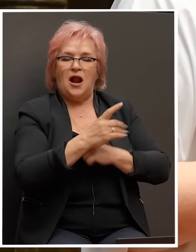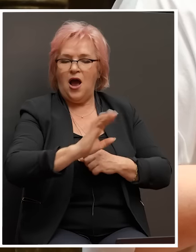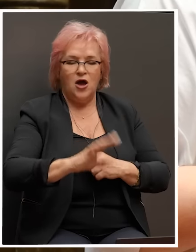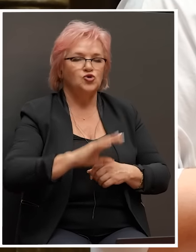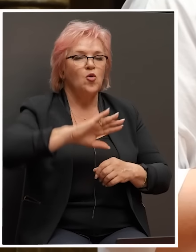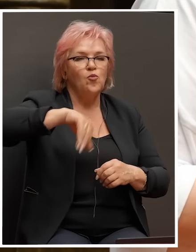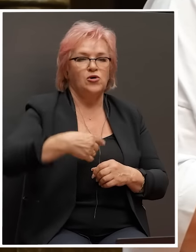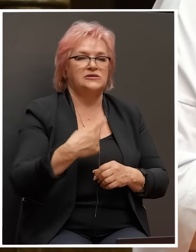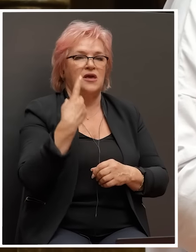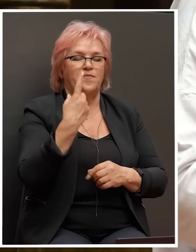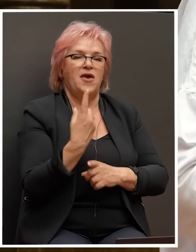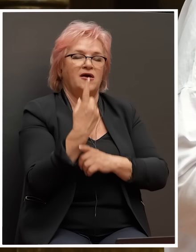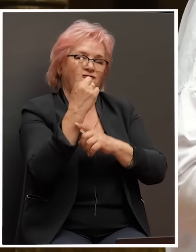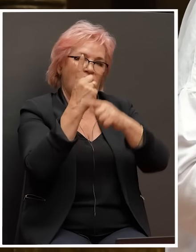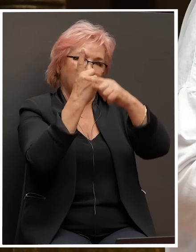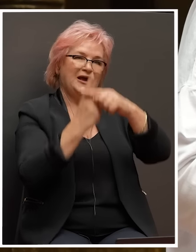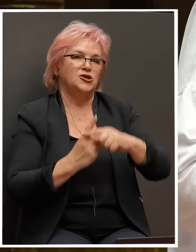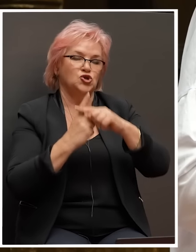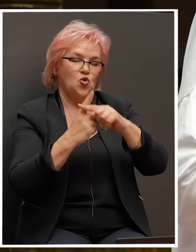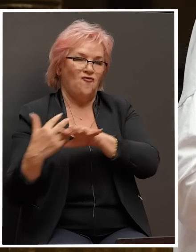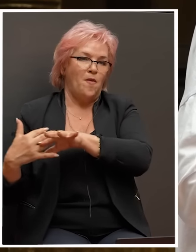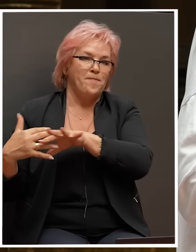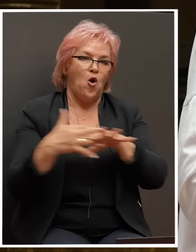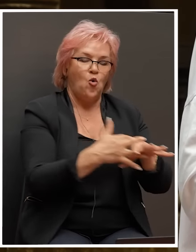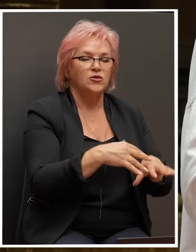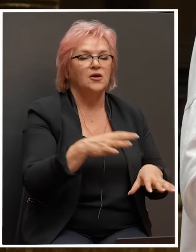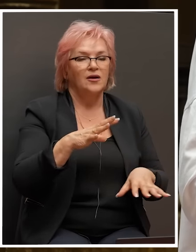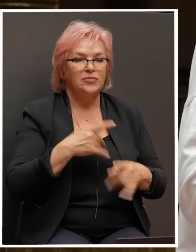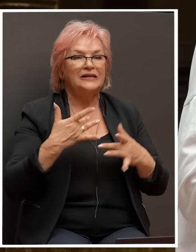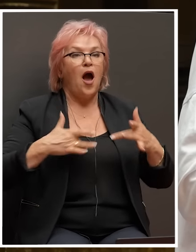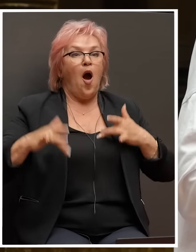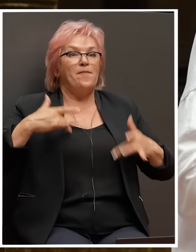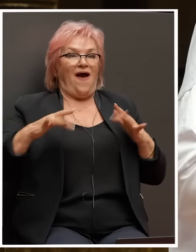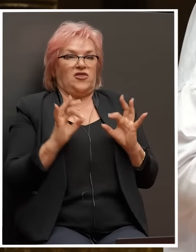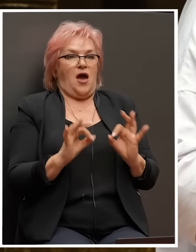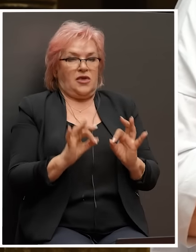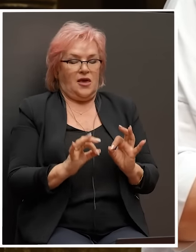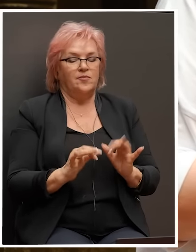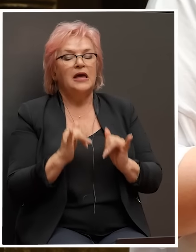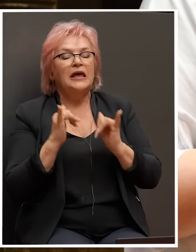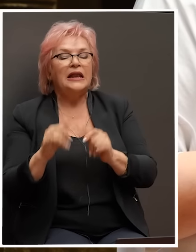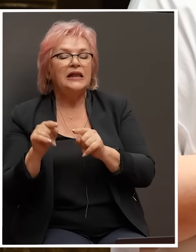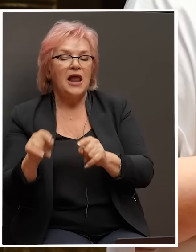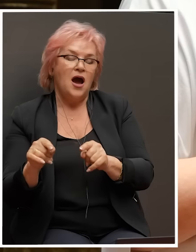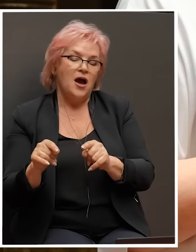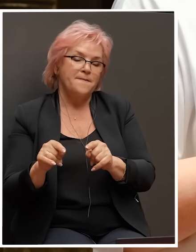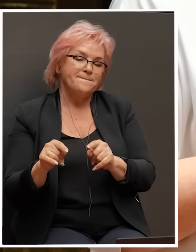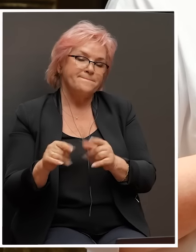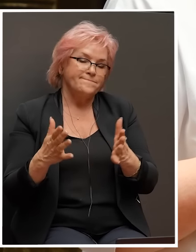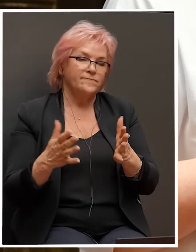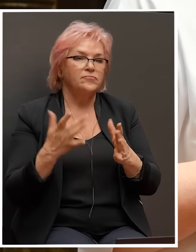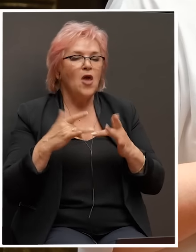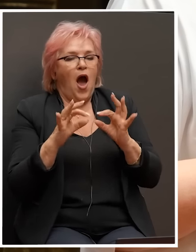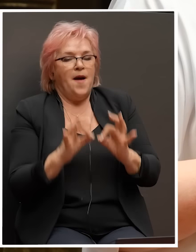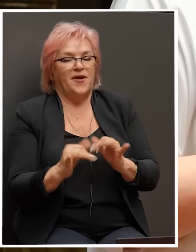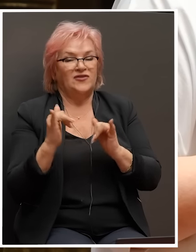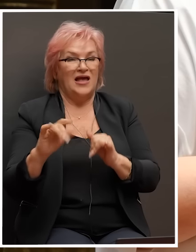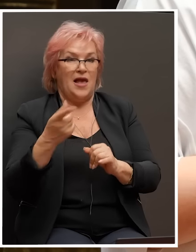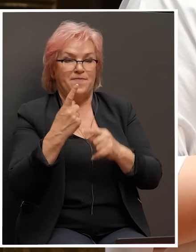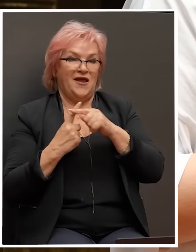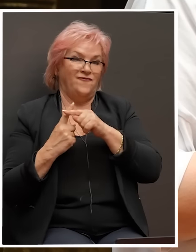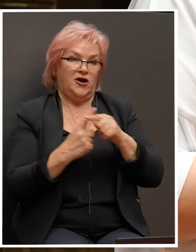возникает он после первого крестового похода. Собственно говоря, первый крестовый поход был оправданием. Да, как вы знаете, оправданием для первого